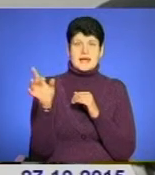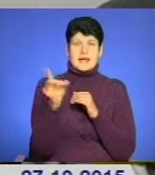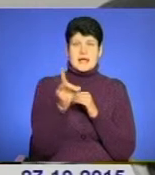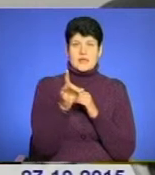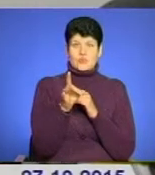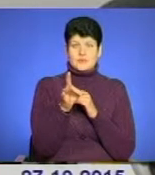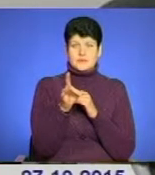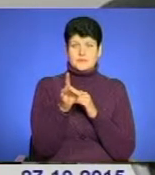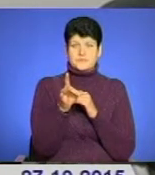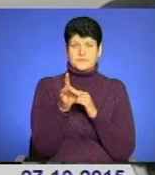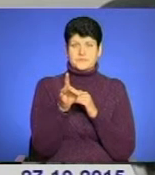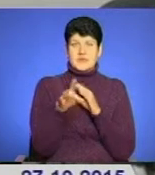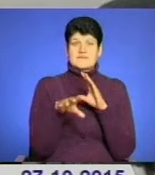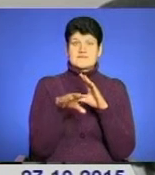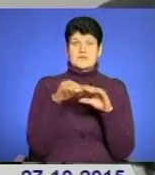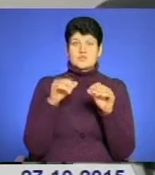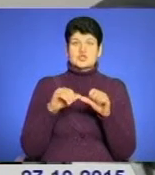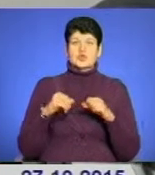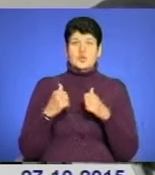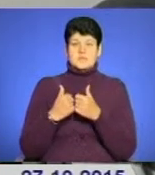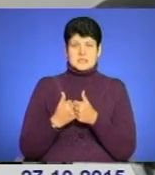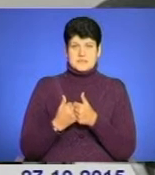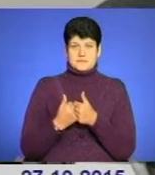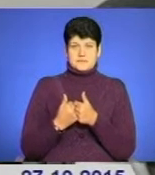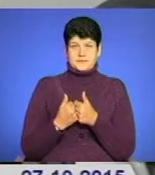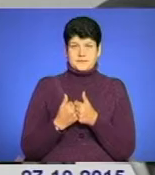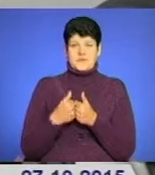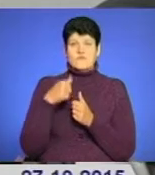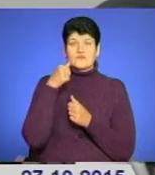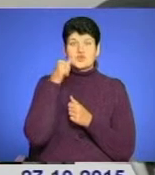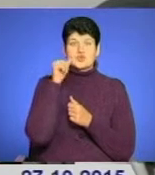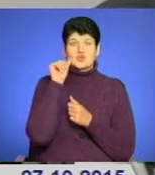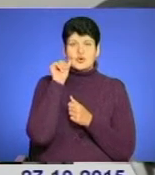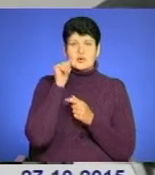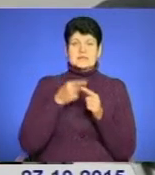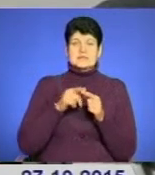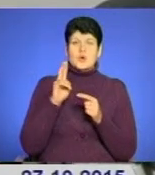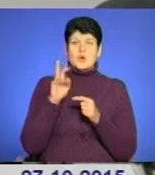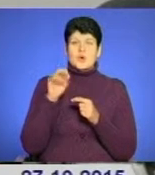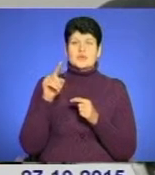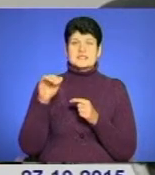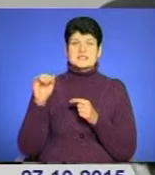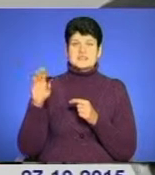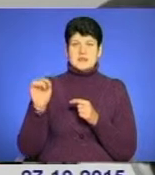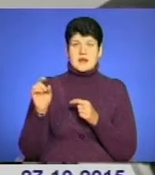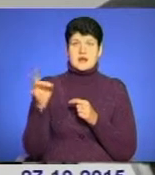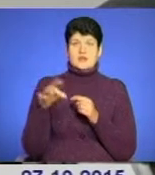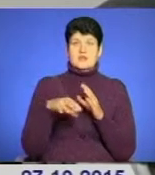районних виборчих комісій. Вчора це Козівська районна виборча